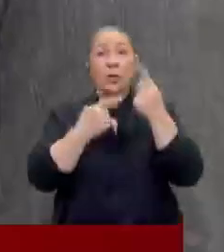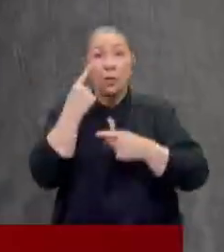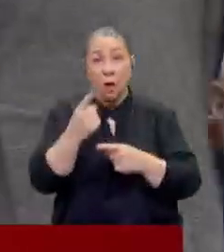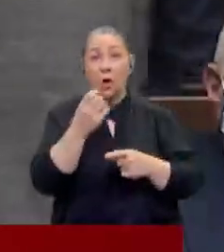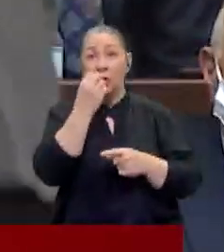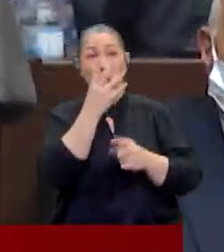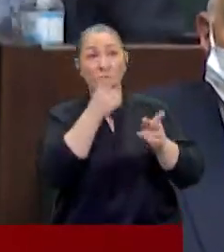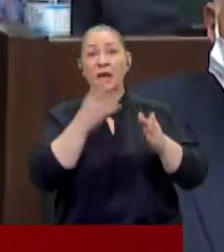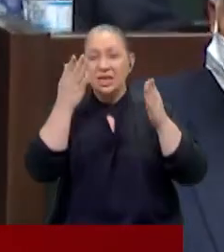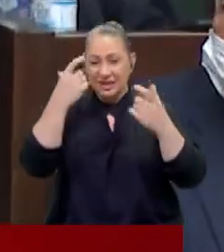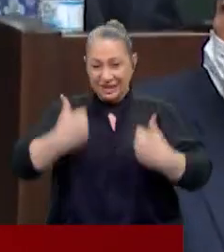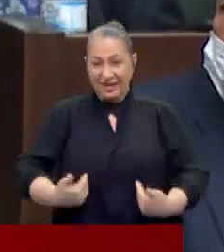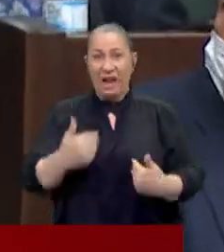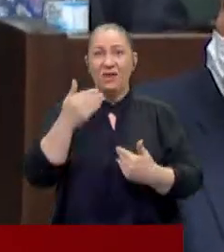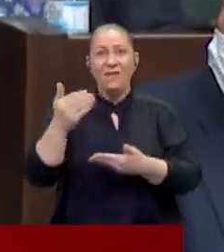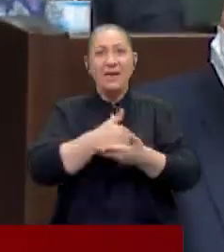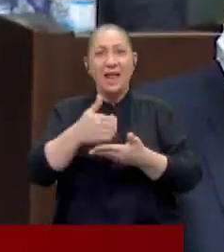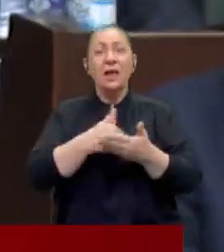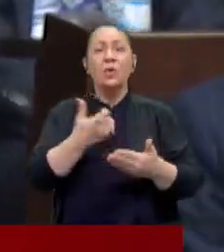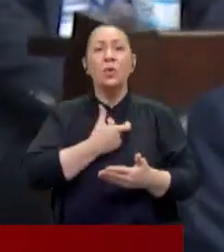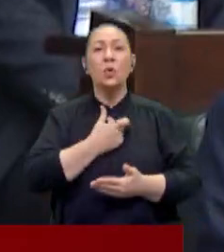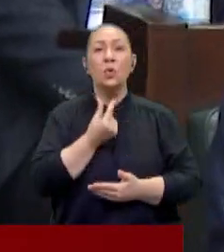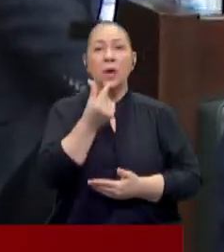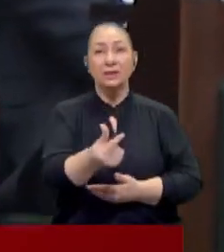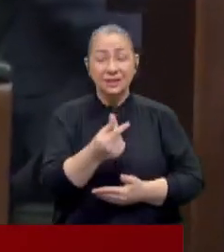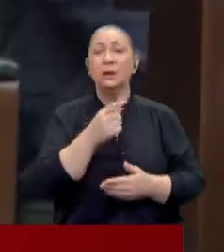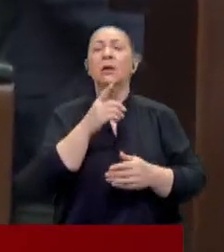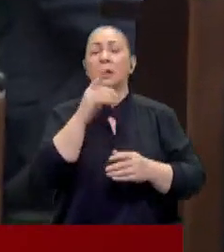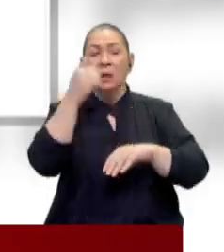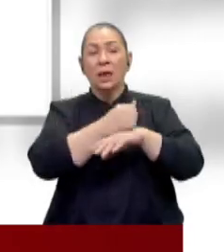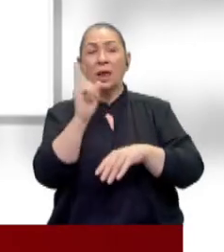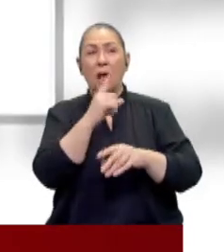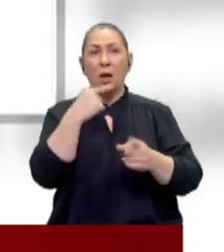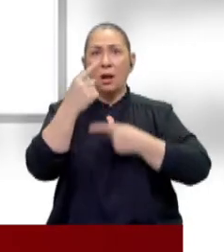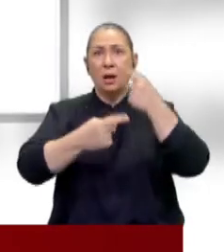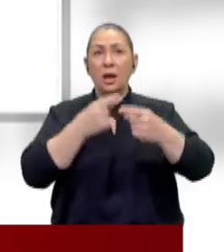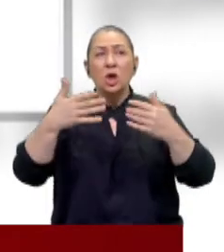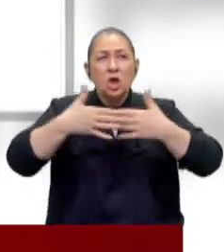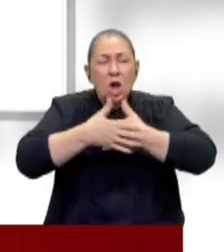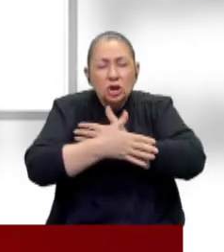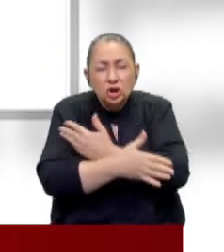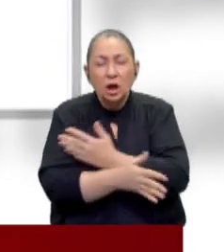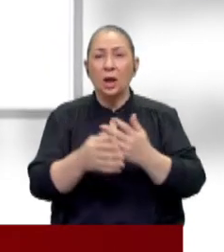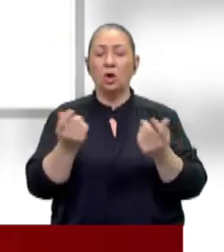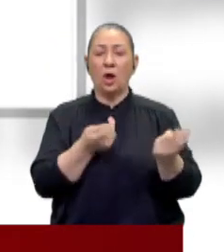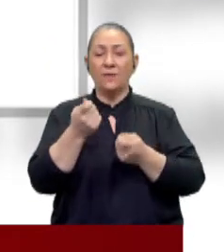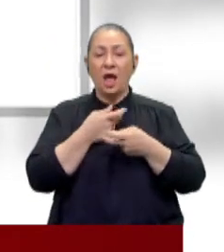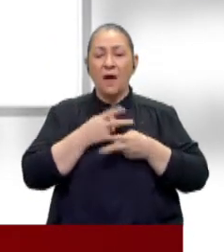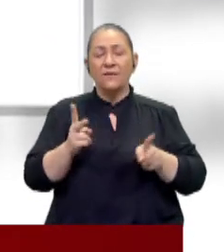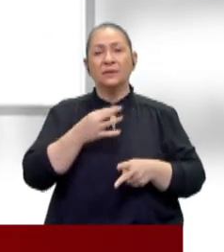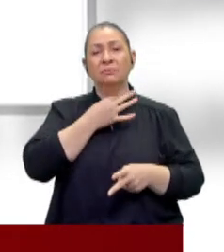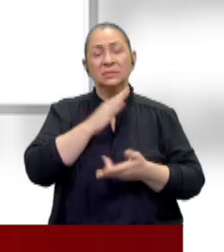Gül'ün kişisel veriler için yaptığı hukuk uyarısı iktidar cephesinde sert rüzgarlar estirdi ve gece yarısı görevinden af istediğini